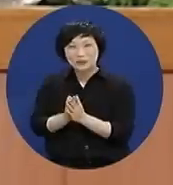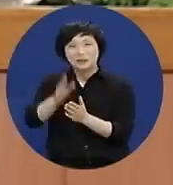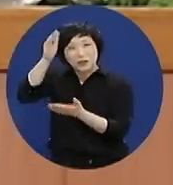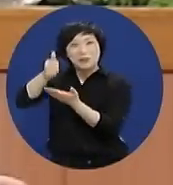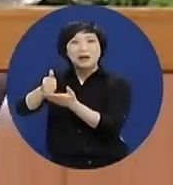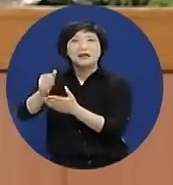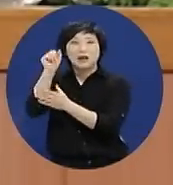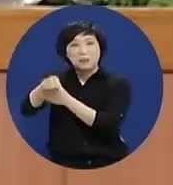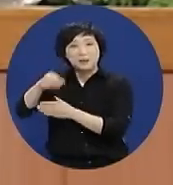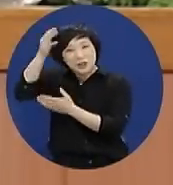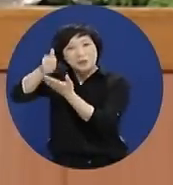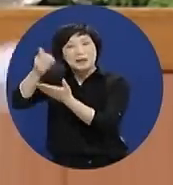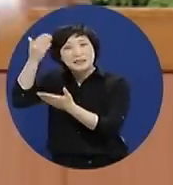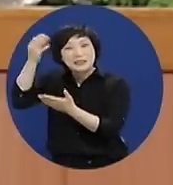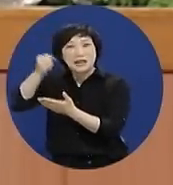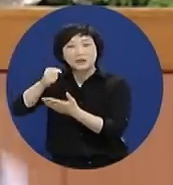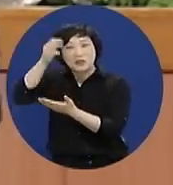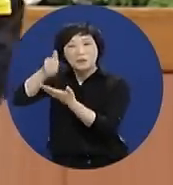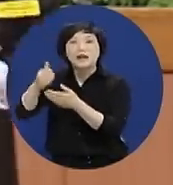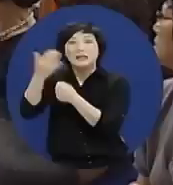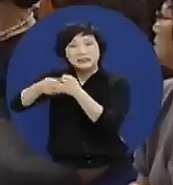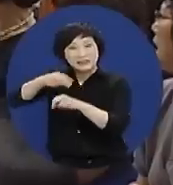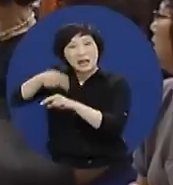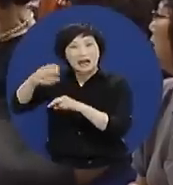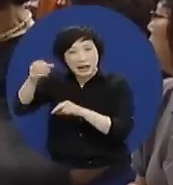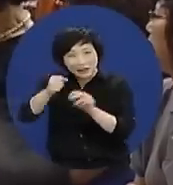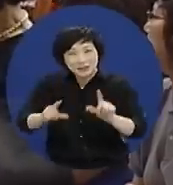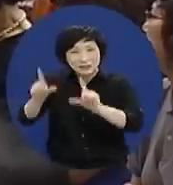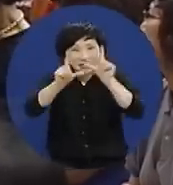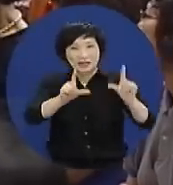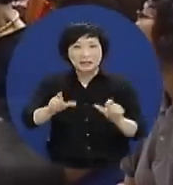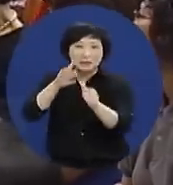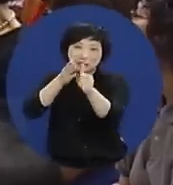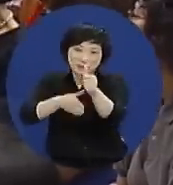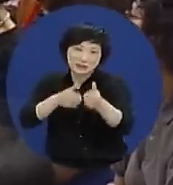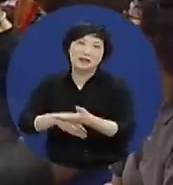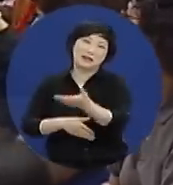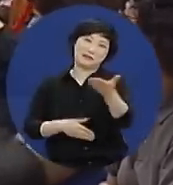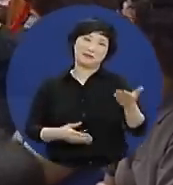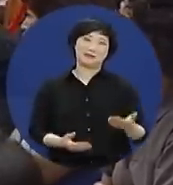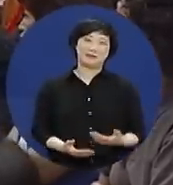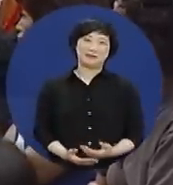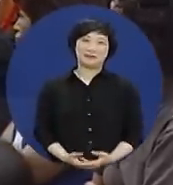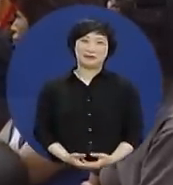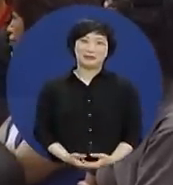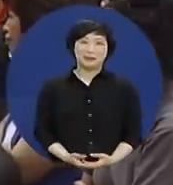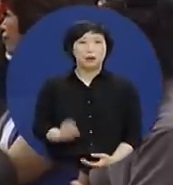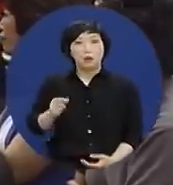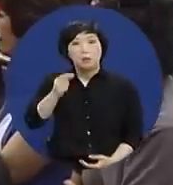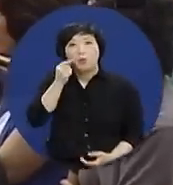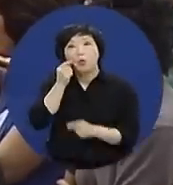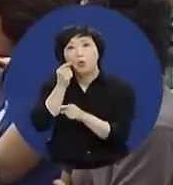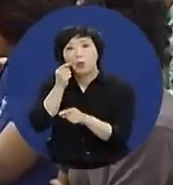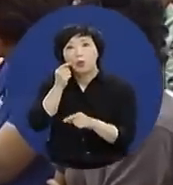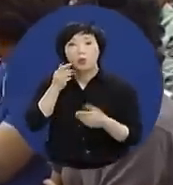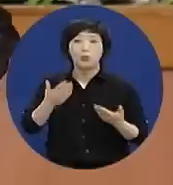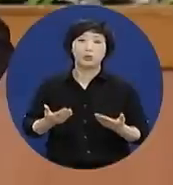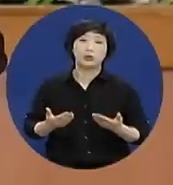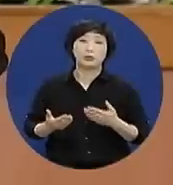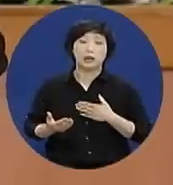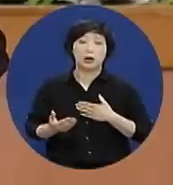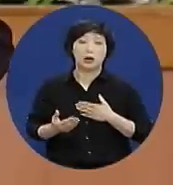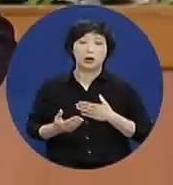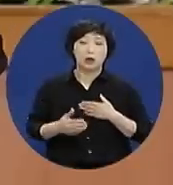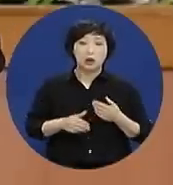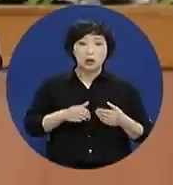の身のの物によってというそうしないで